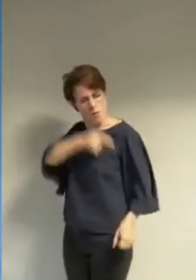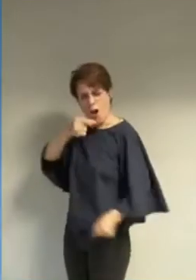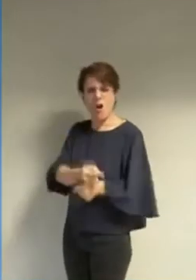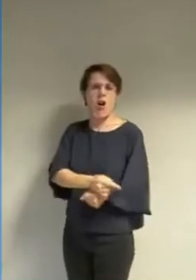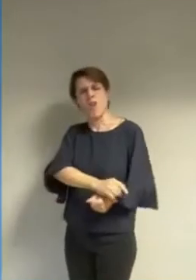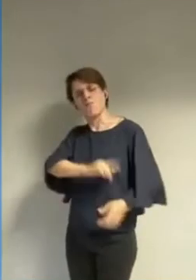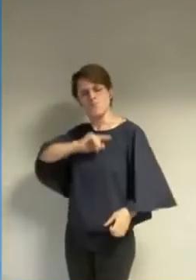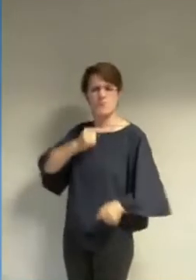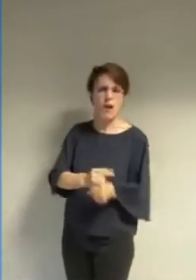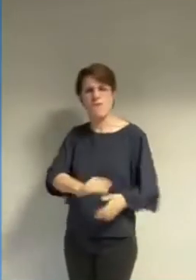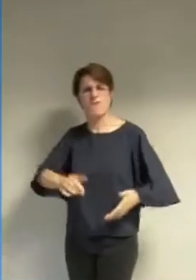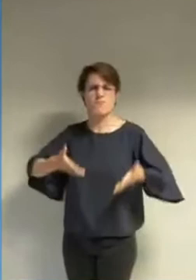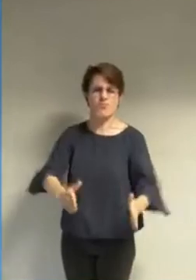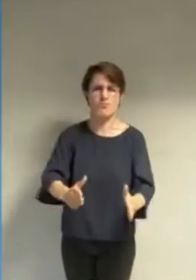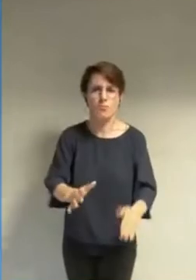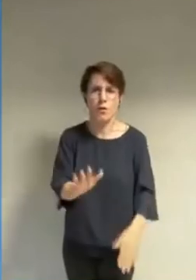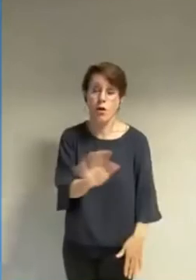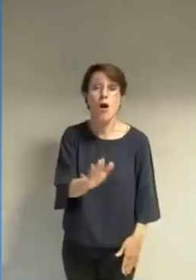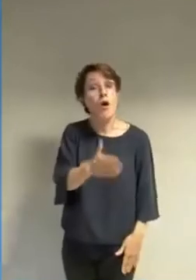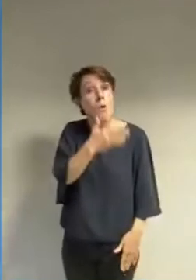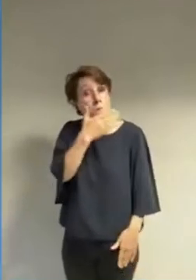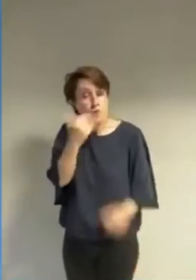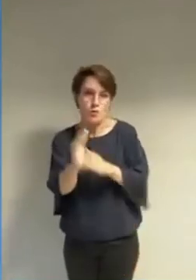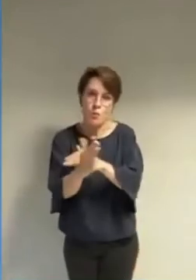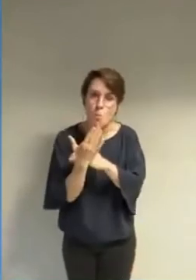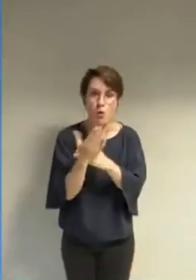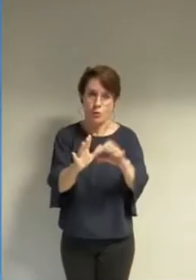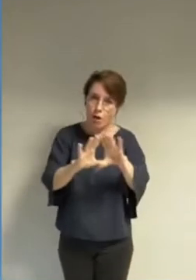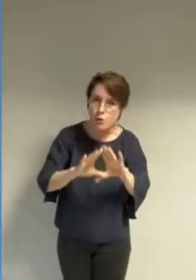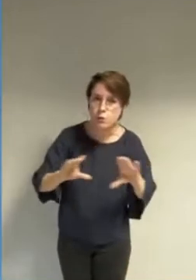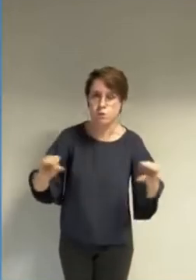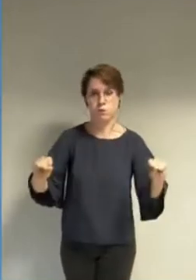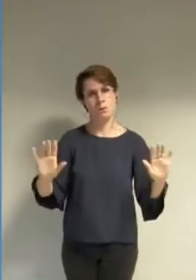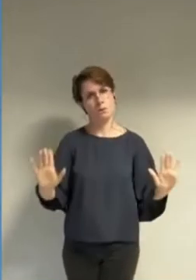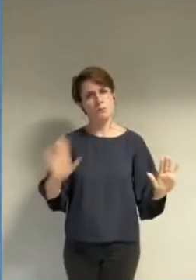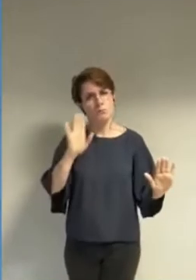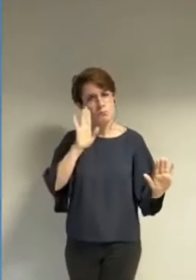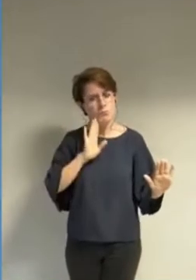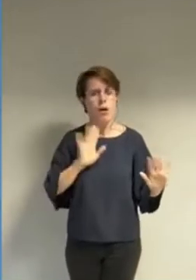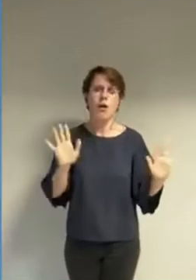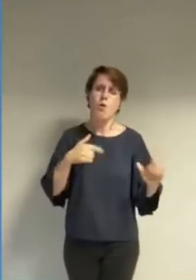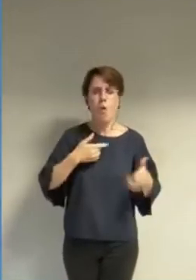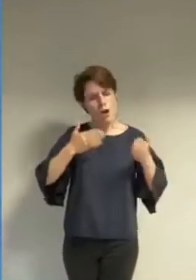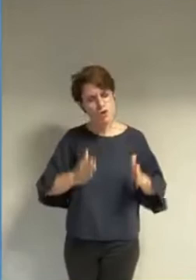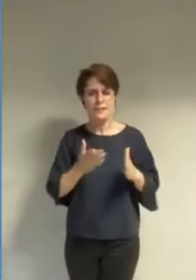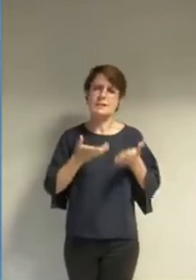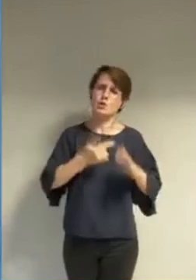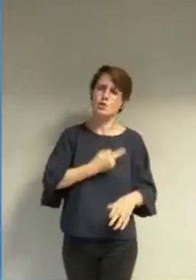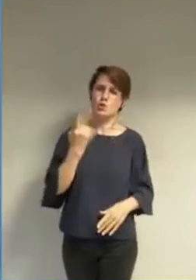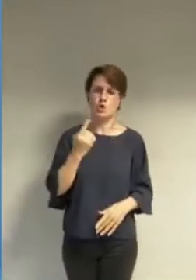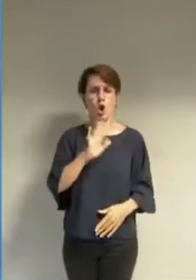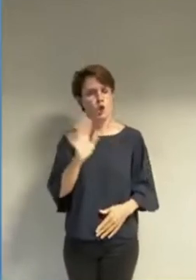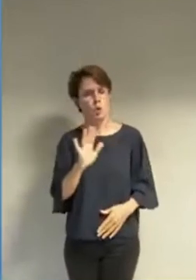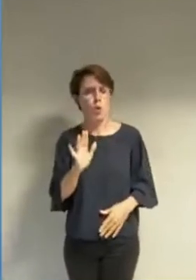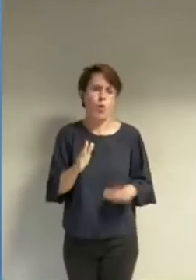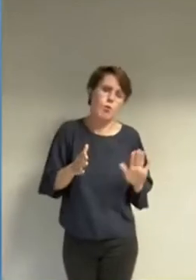bien, vous feriez un geste d'apaisement en acceptant de ne pas décider seul, avec un dernier